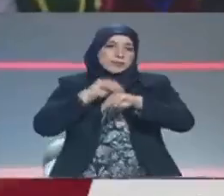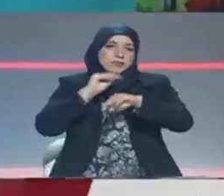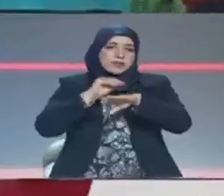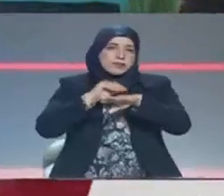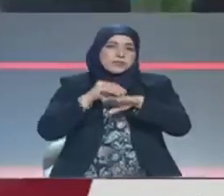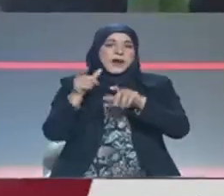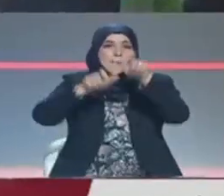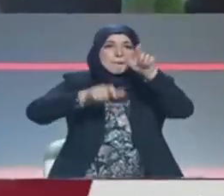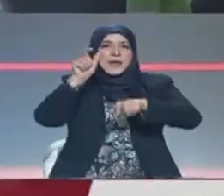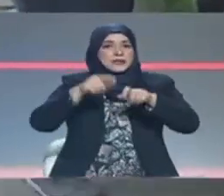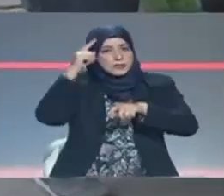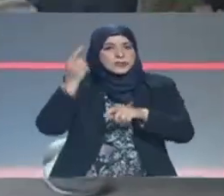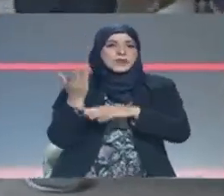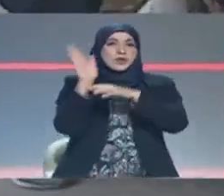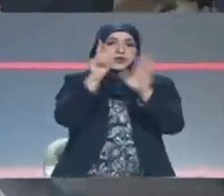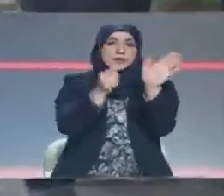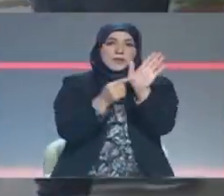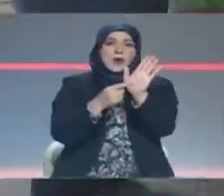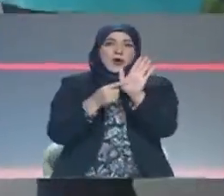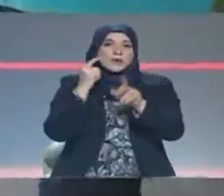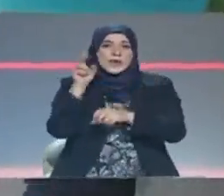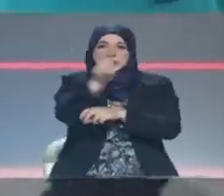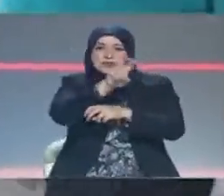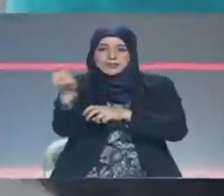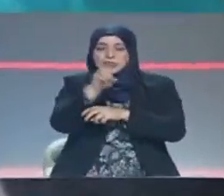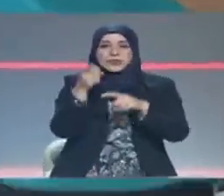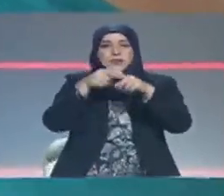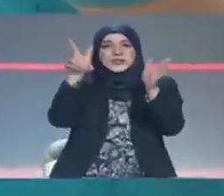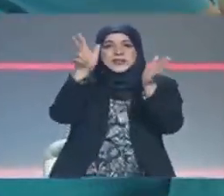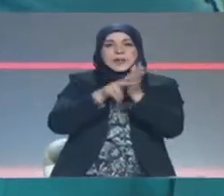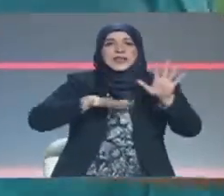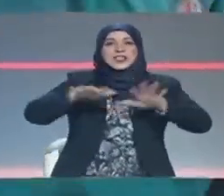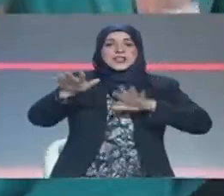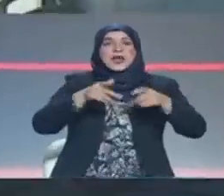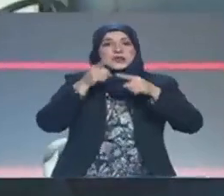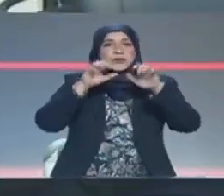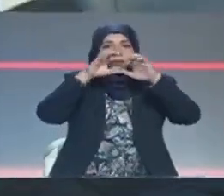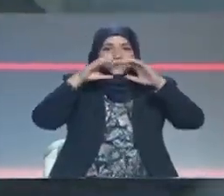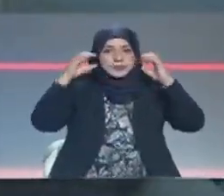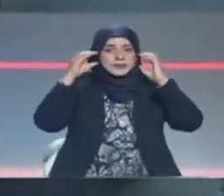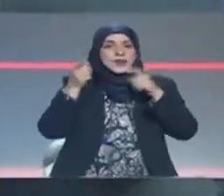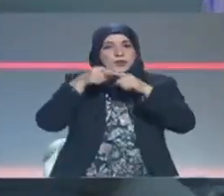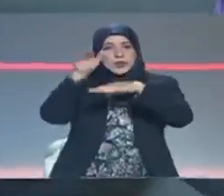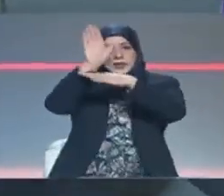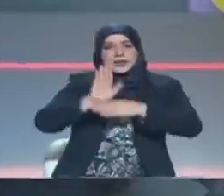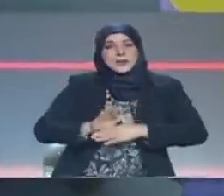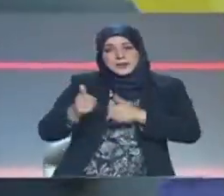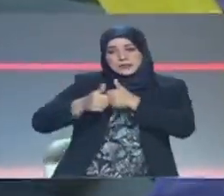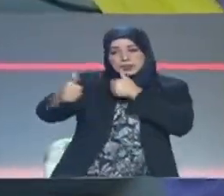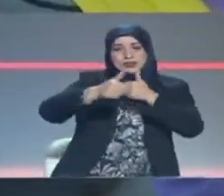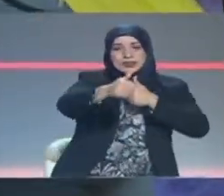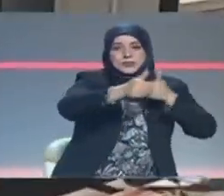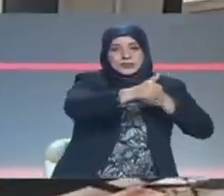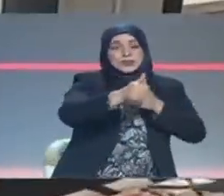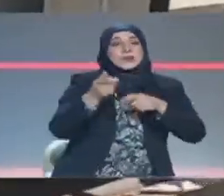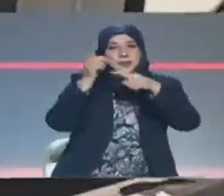بضروره الانتظار بترخيص تنقل وتطبيق ال اجراءات الوقايه من ارتداء الكمامات والحفاظ على التباعد بين الاشخاص